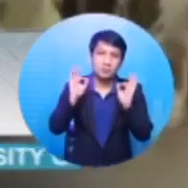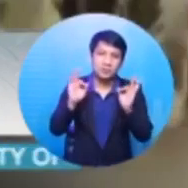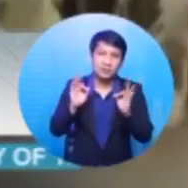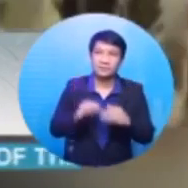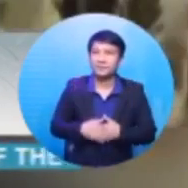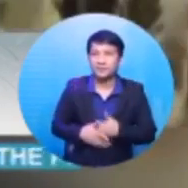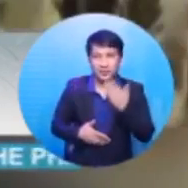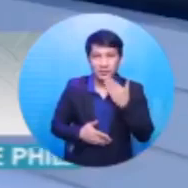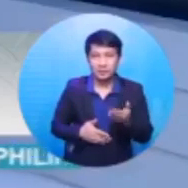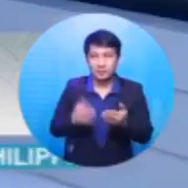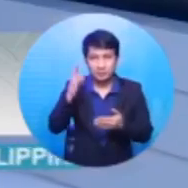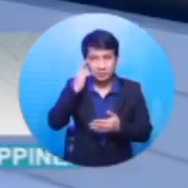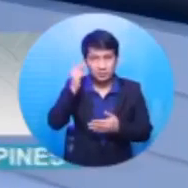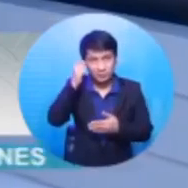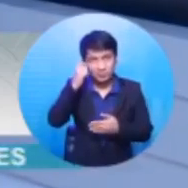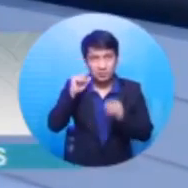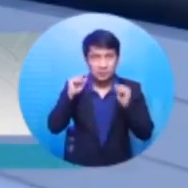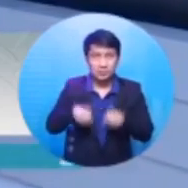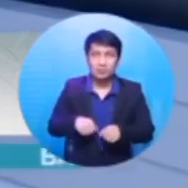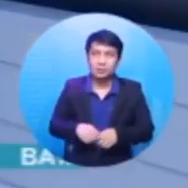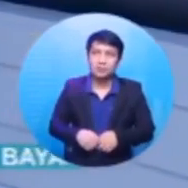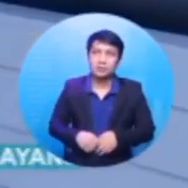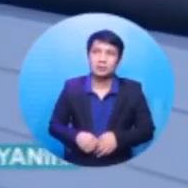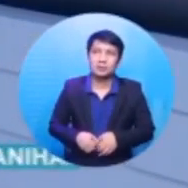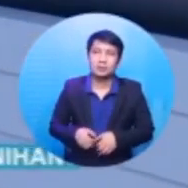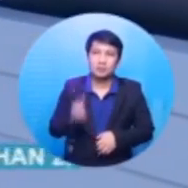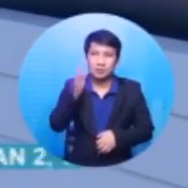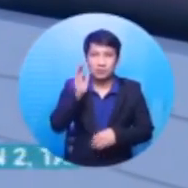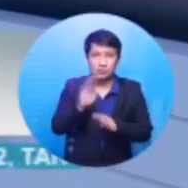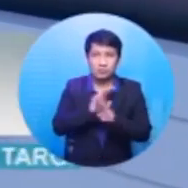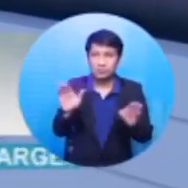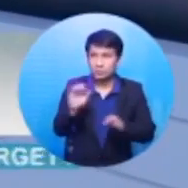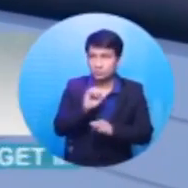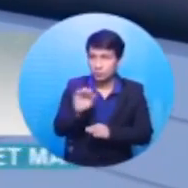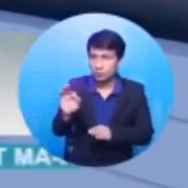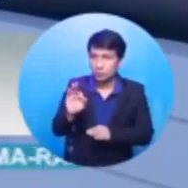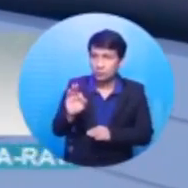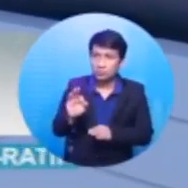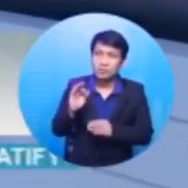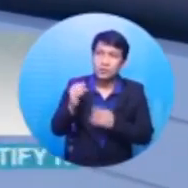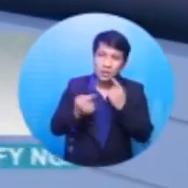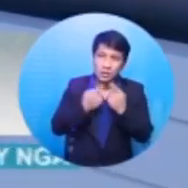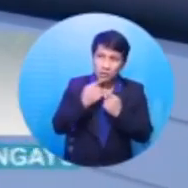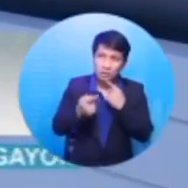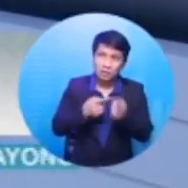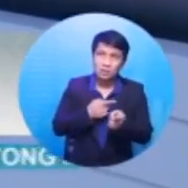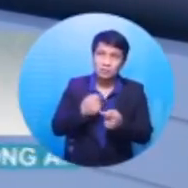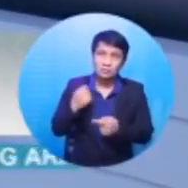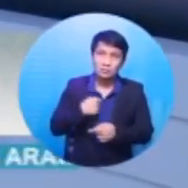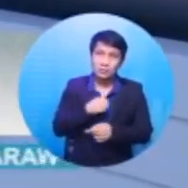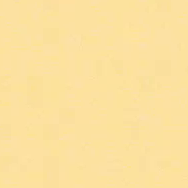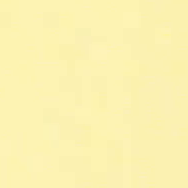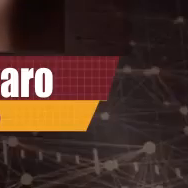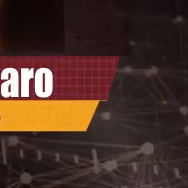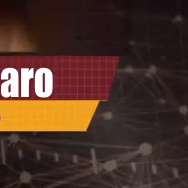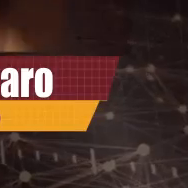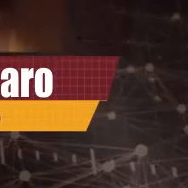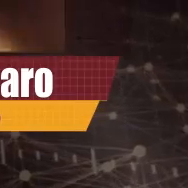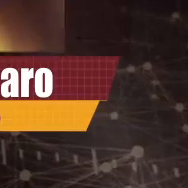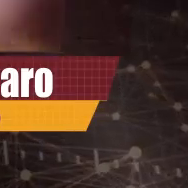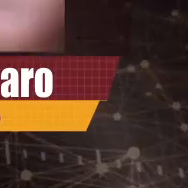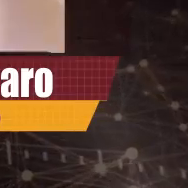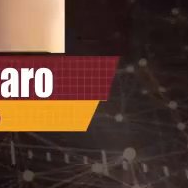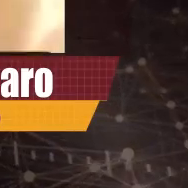Salamat, Attorney Garrett. No problem, Sir Rafi. Okay, ayan na, Miss Christine. Huwag niyo po ibabaw ang telepono. Kakusapin kayo ng mga staff para dun sa proseso, okay? Hi,